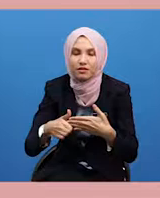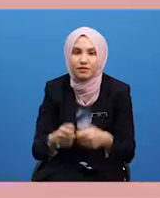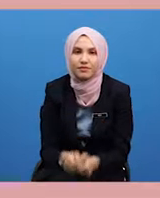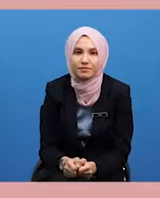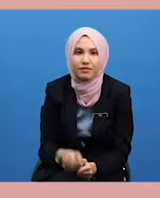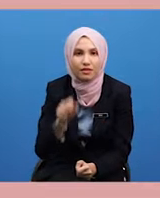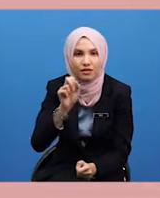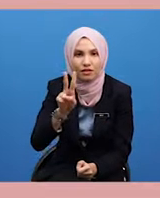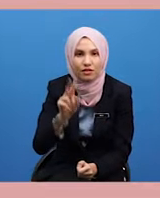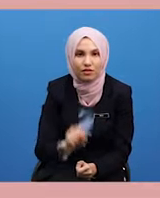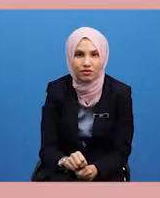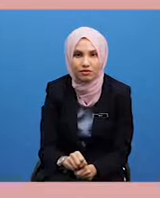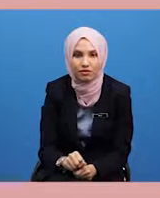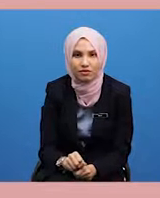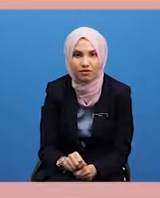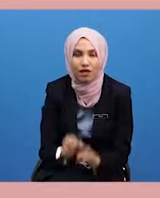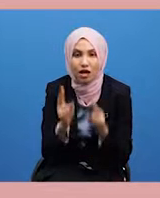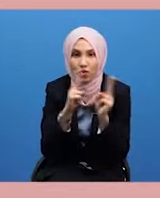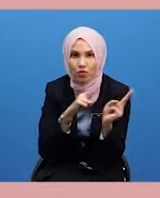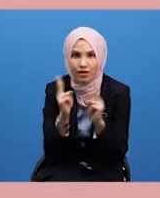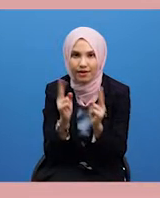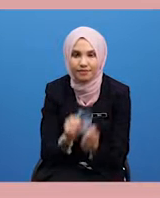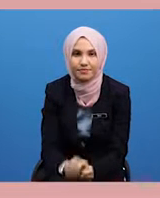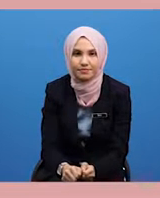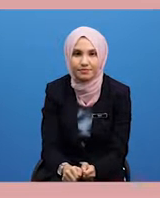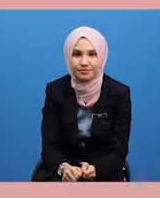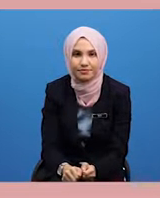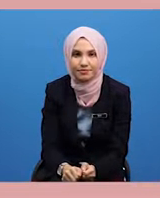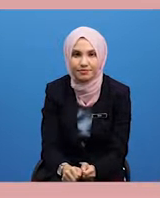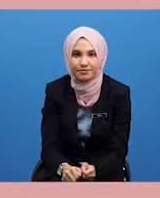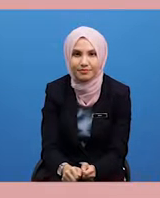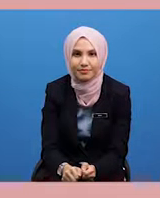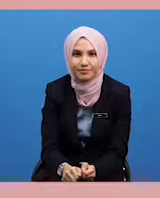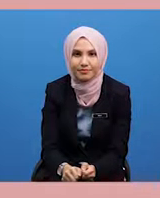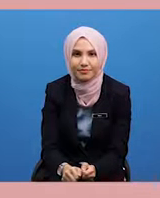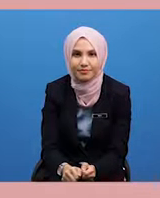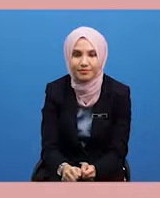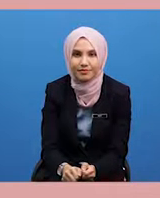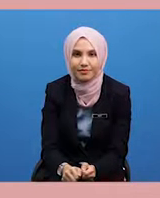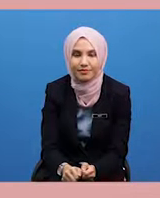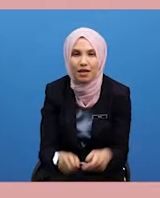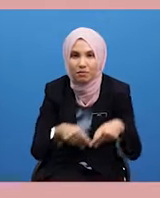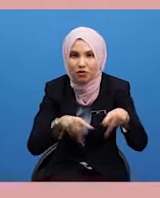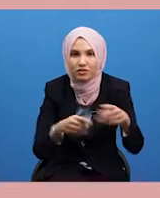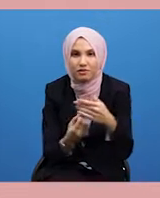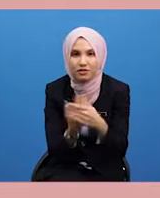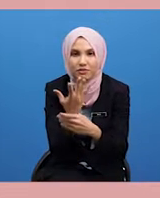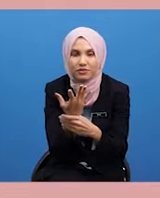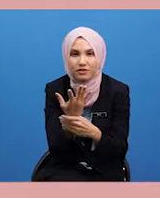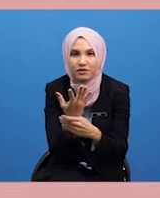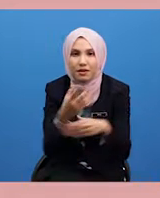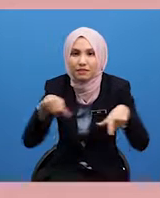kedua iaitu udara. Udara atau lebih tepat, proses percambahan biji benih